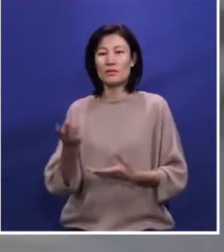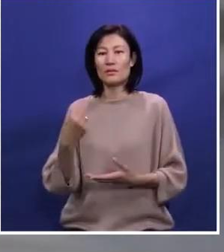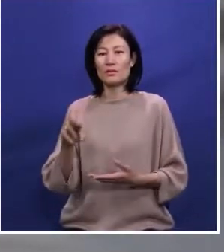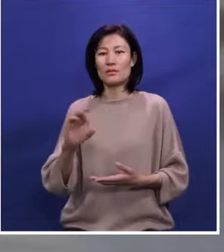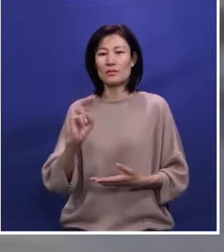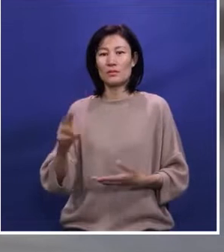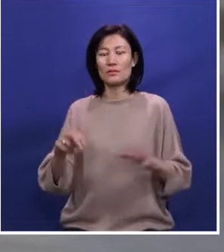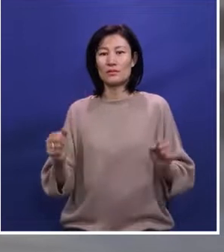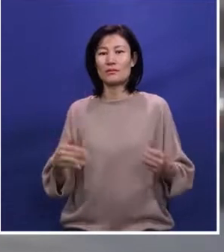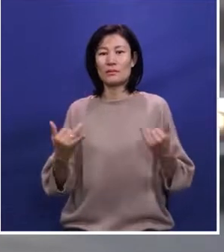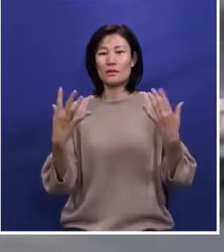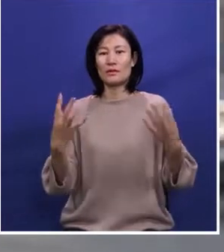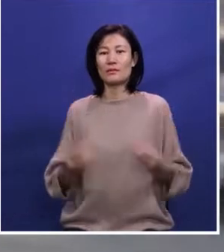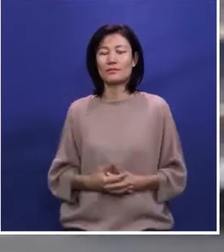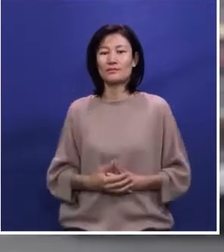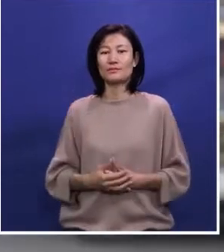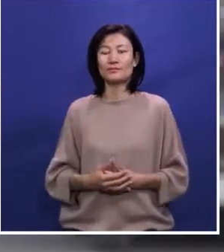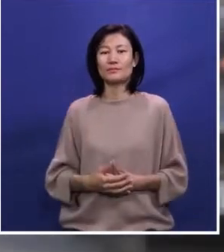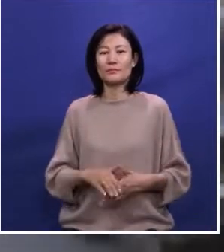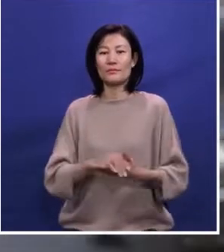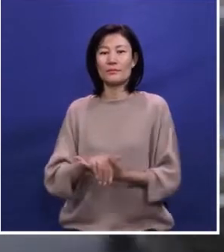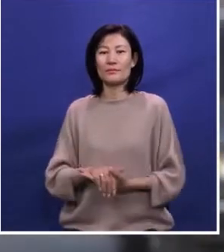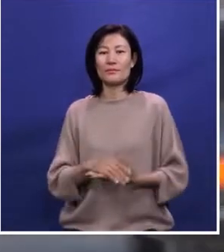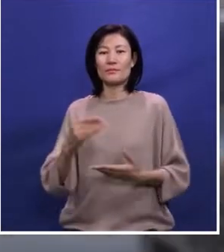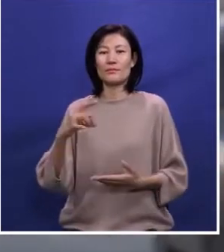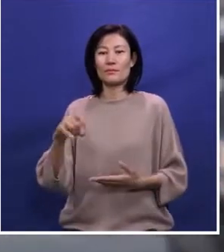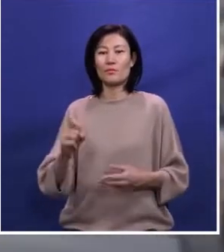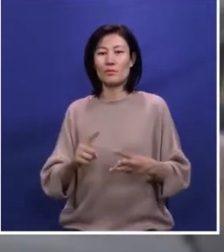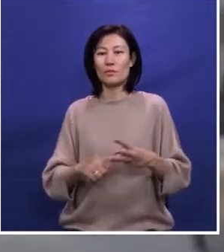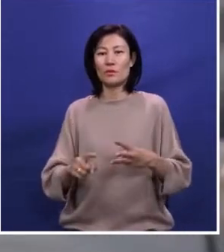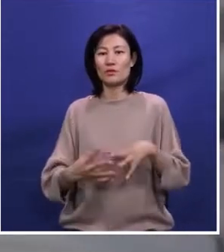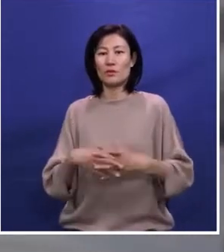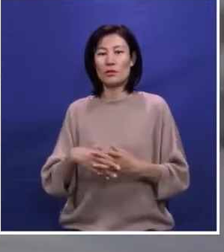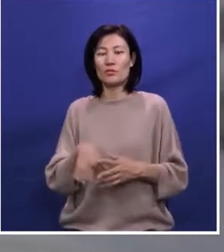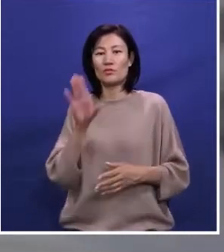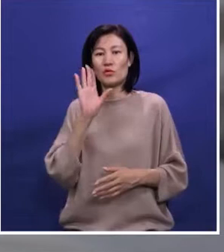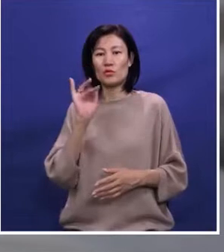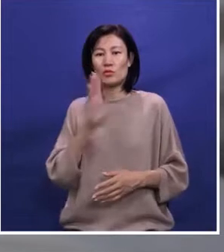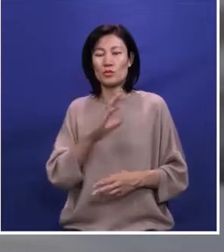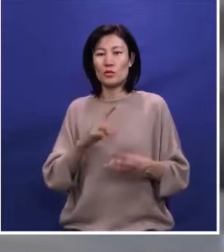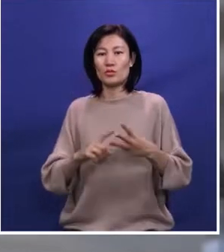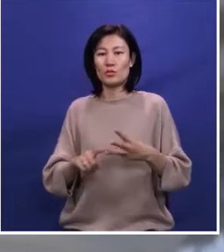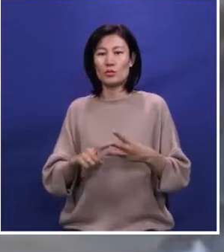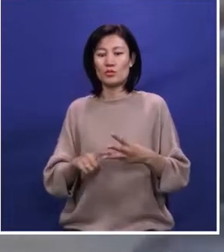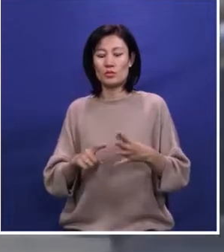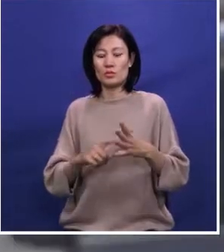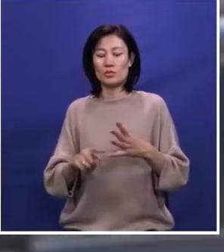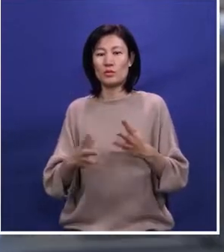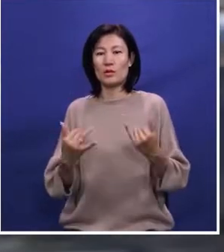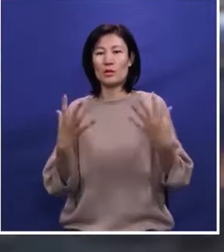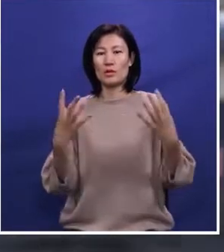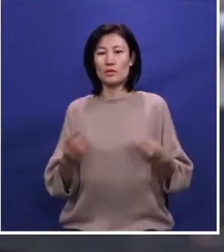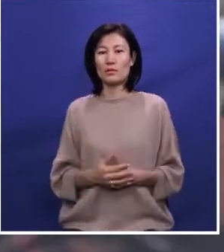мекендері. Қазіргі бүгінгі таңда Жартөбе ауыл округіндегі 3 ауылды ауыз сумен қамтылған, 4-ші ауылға бүгінгі